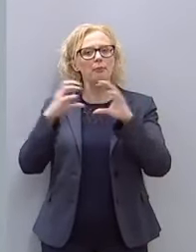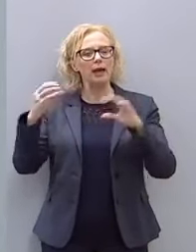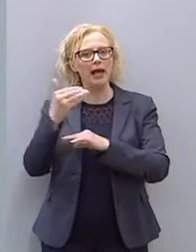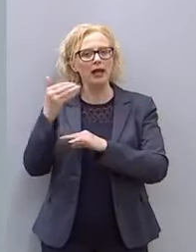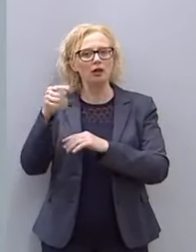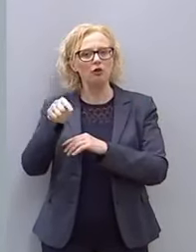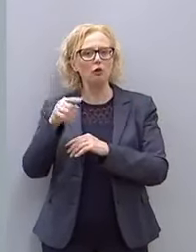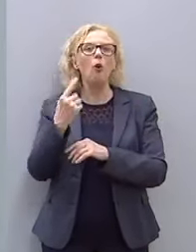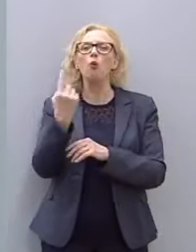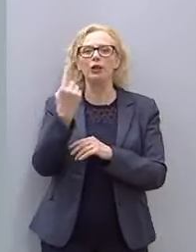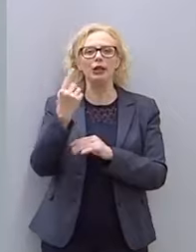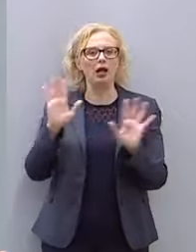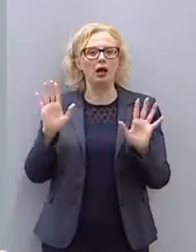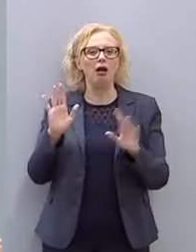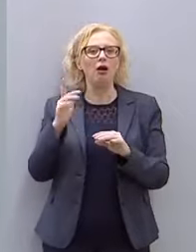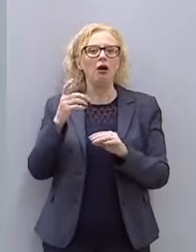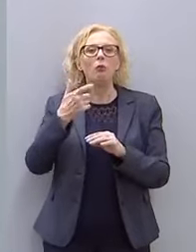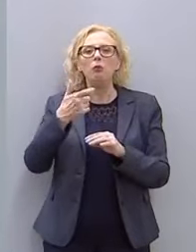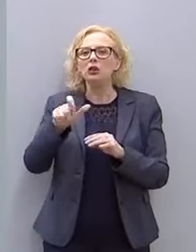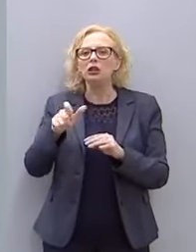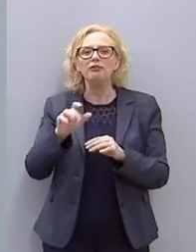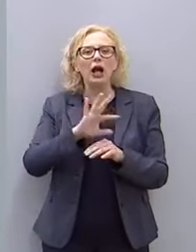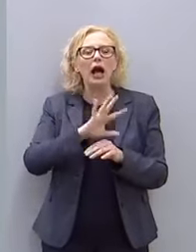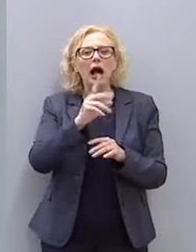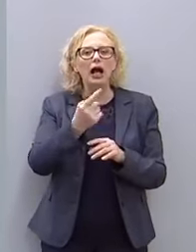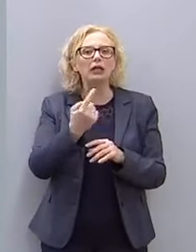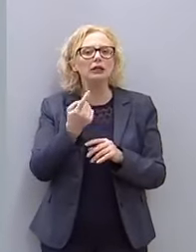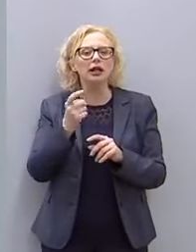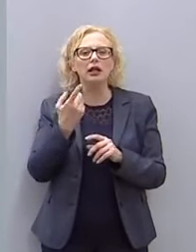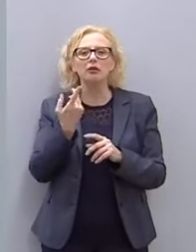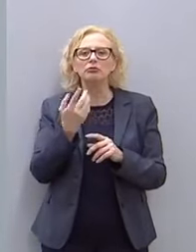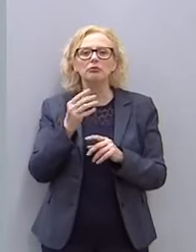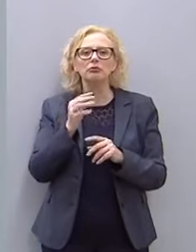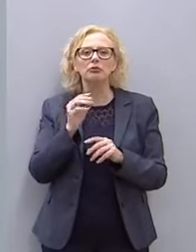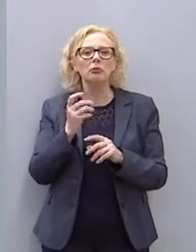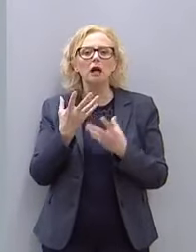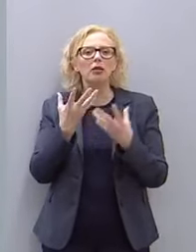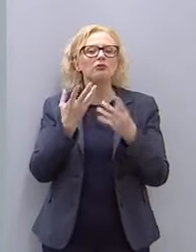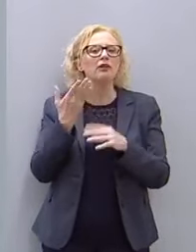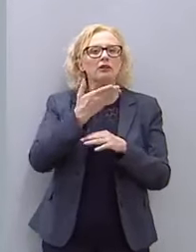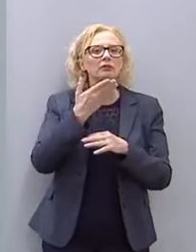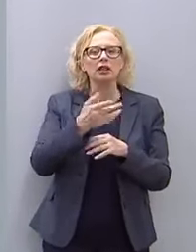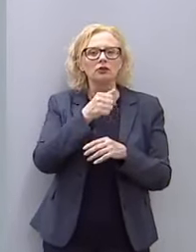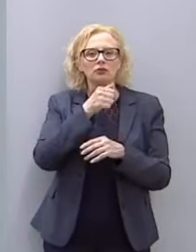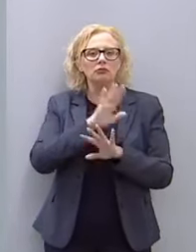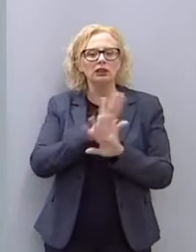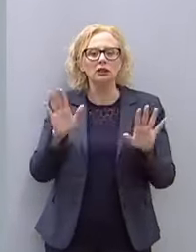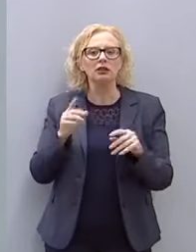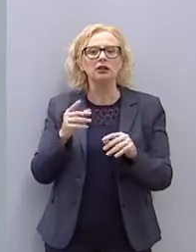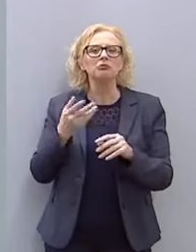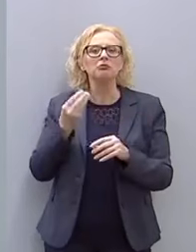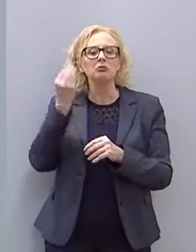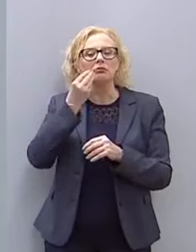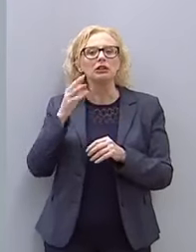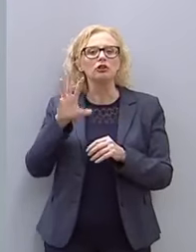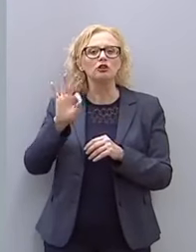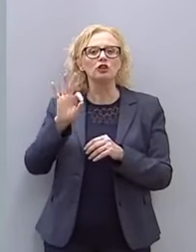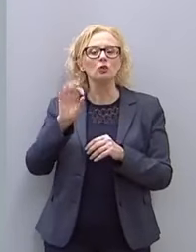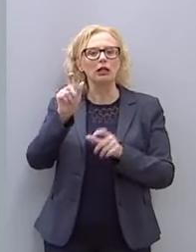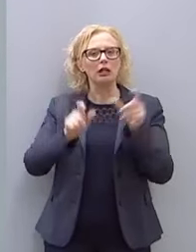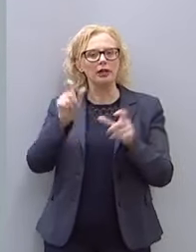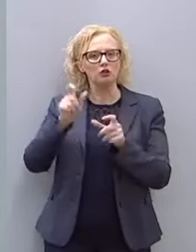rimasto solo una perché gli altri non hanno avuto la presenza di persone mi parti sono dentro circa una cinquantina di soggetti